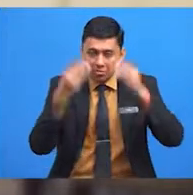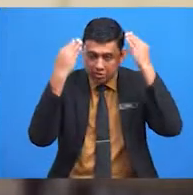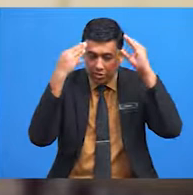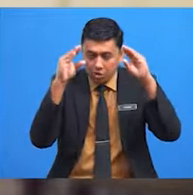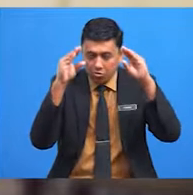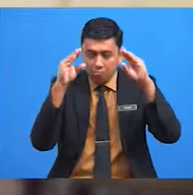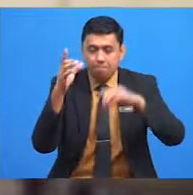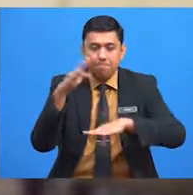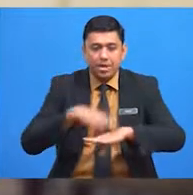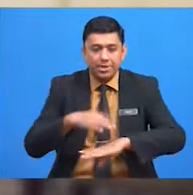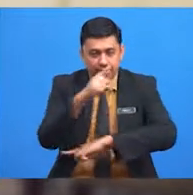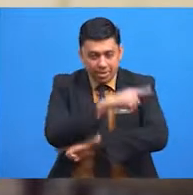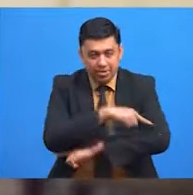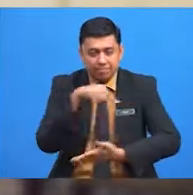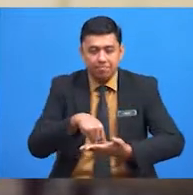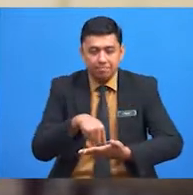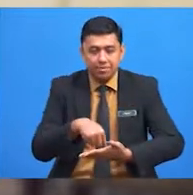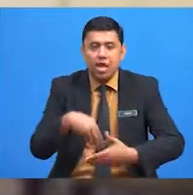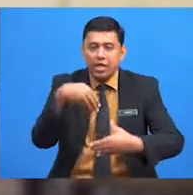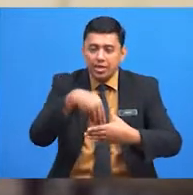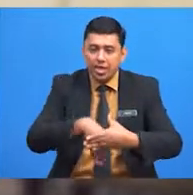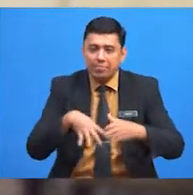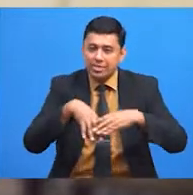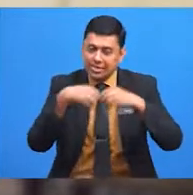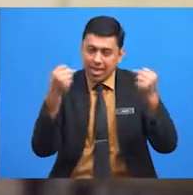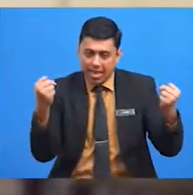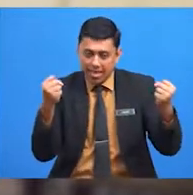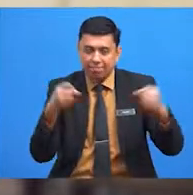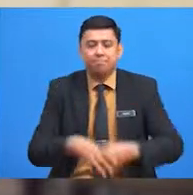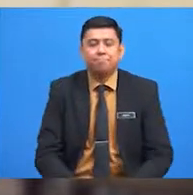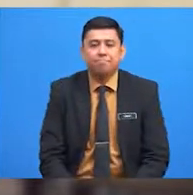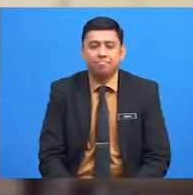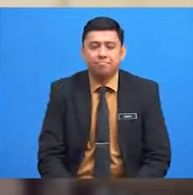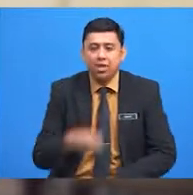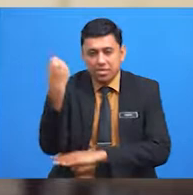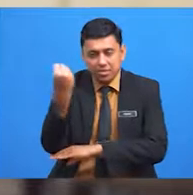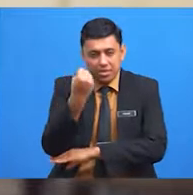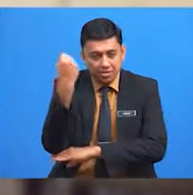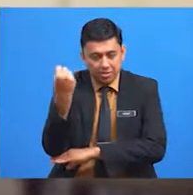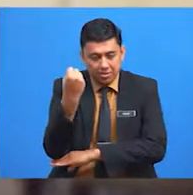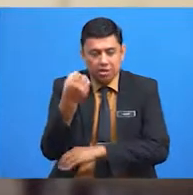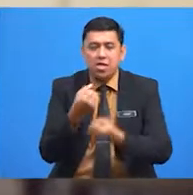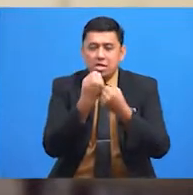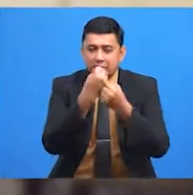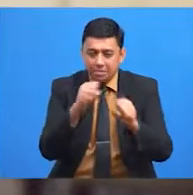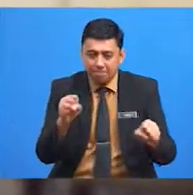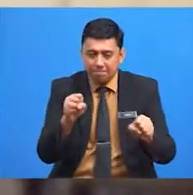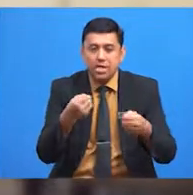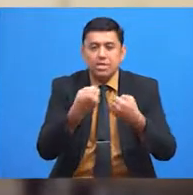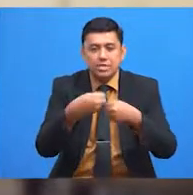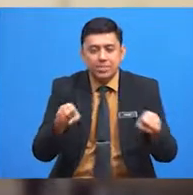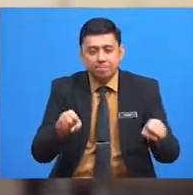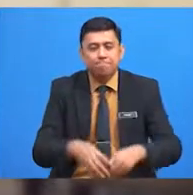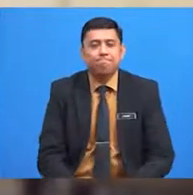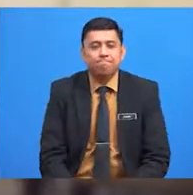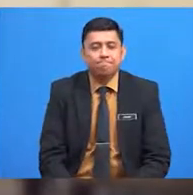pada hari ini. Diharapkan dalam keadaan sihat walafiat, sentiasa siap siaga menghadapi